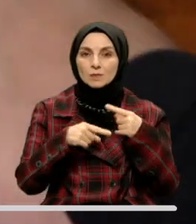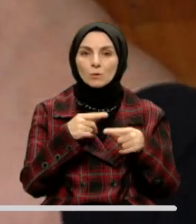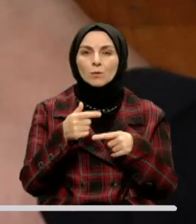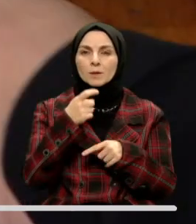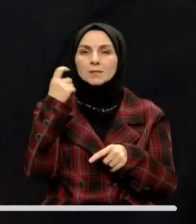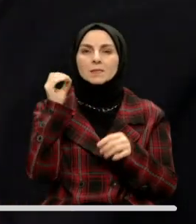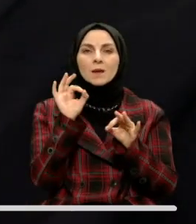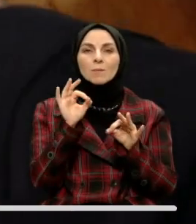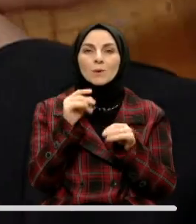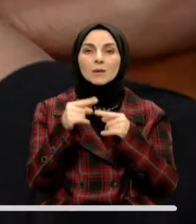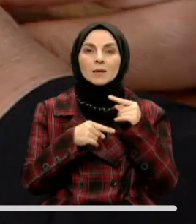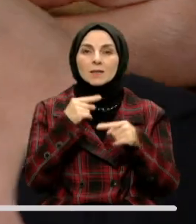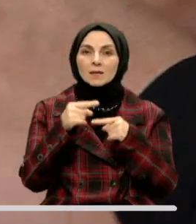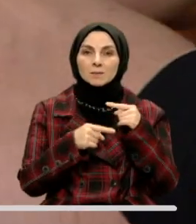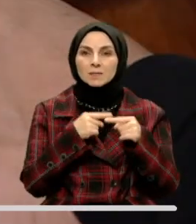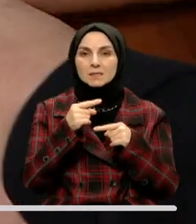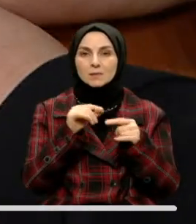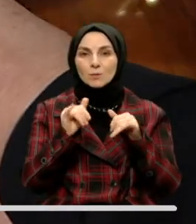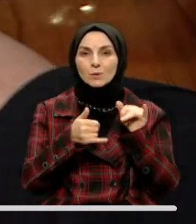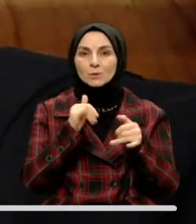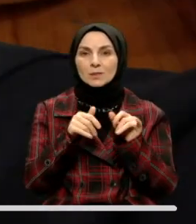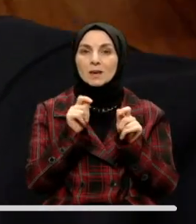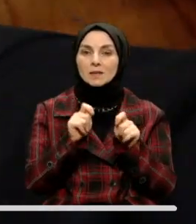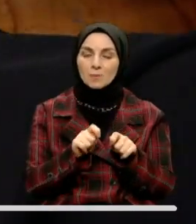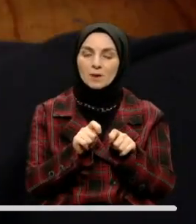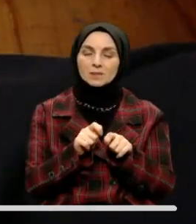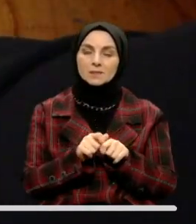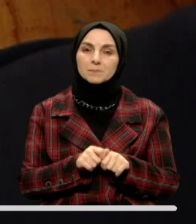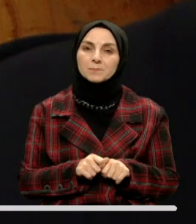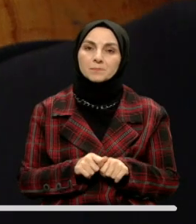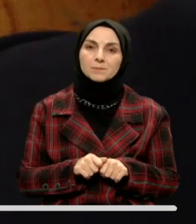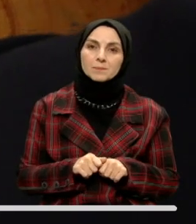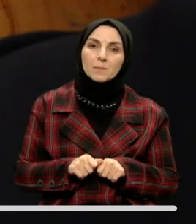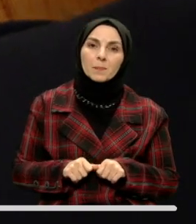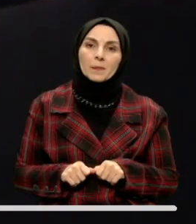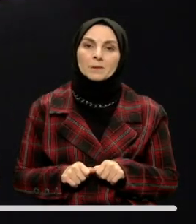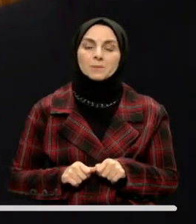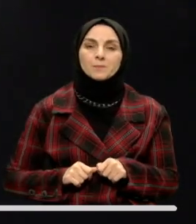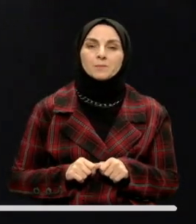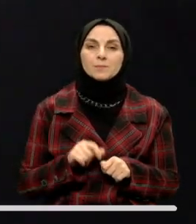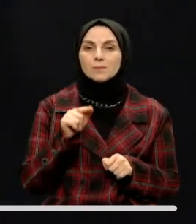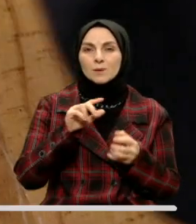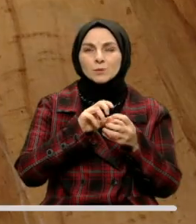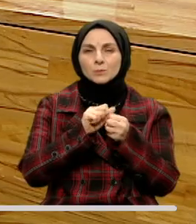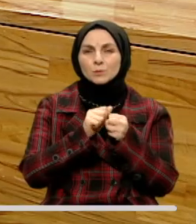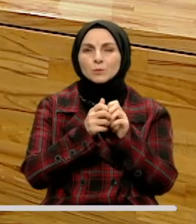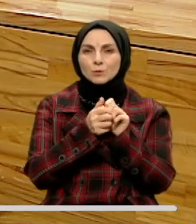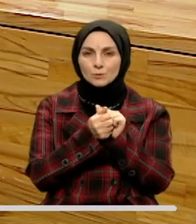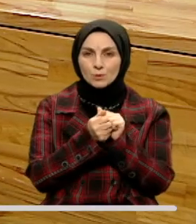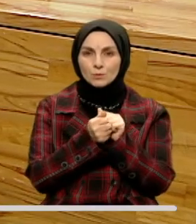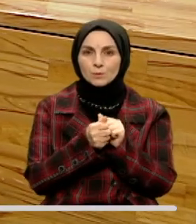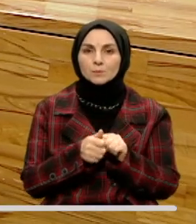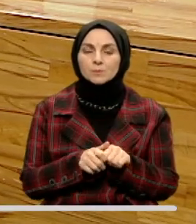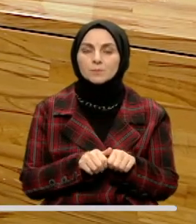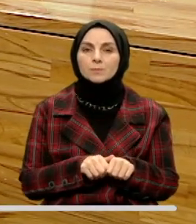Eskiden böyle kalemle sarıp oyunlar çok oynardık. Ve bunu buruşturuyorum. Buruşturuyorsunuz.